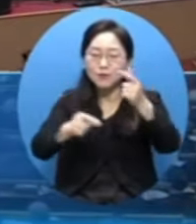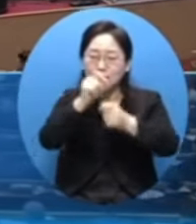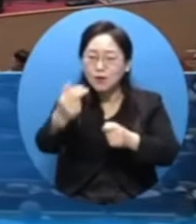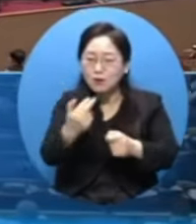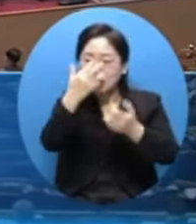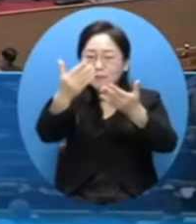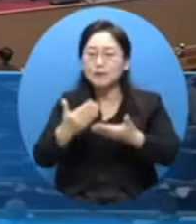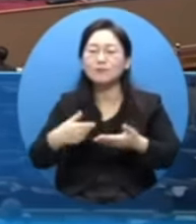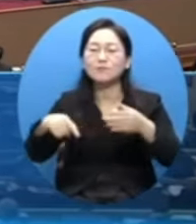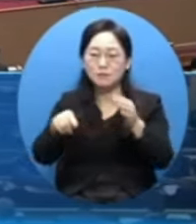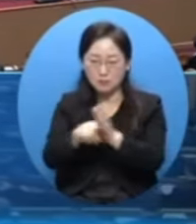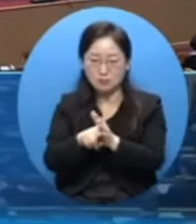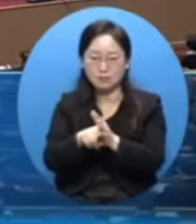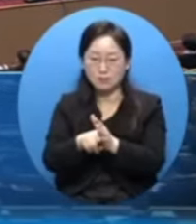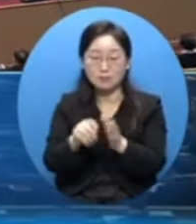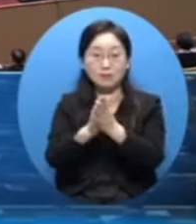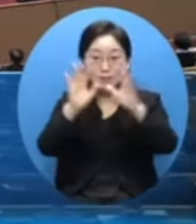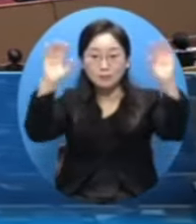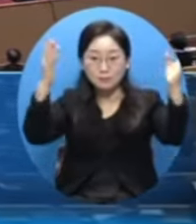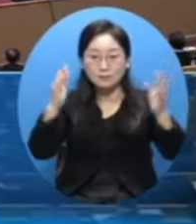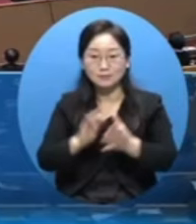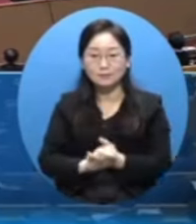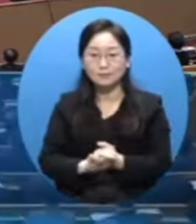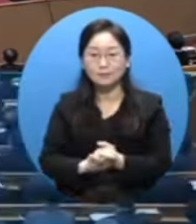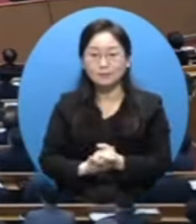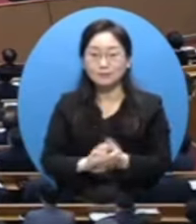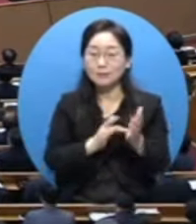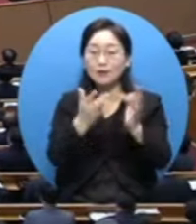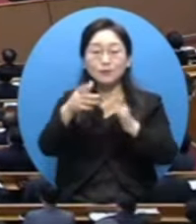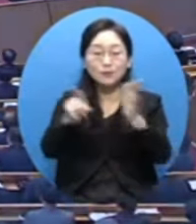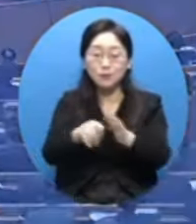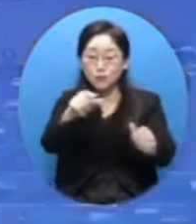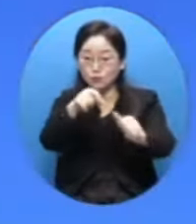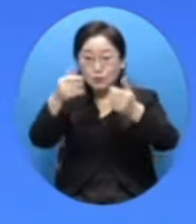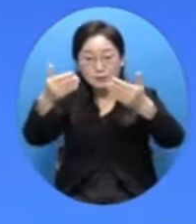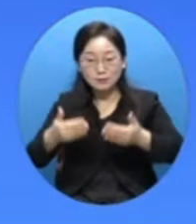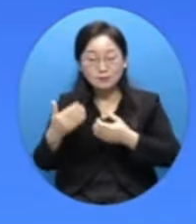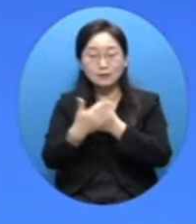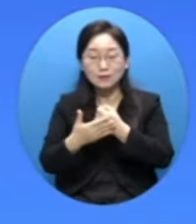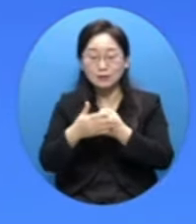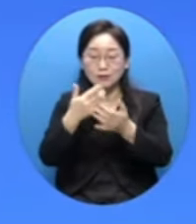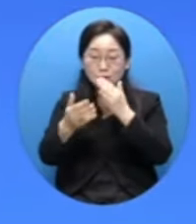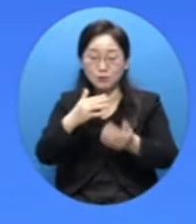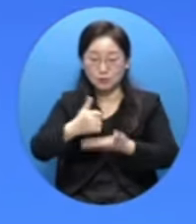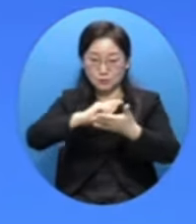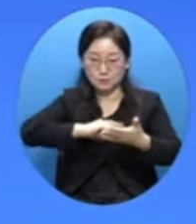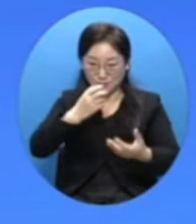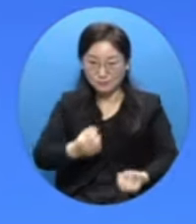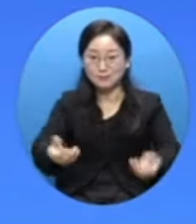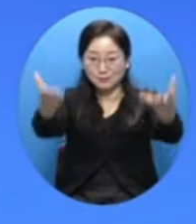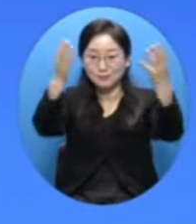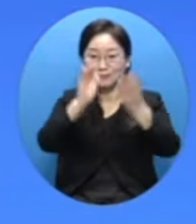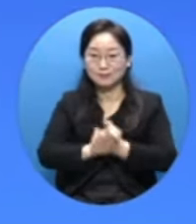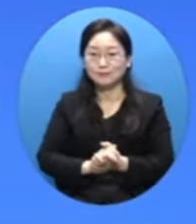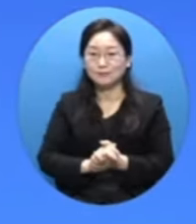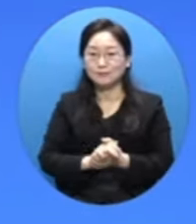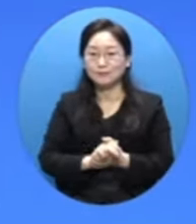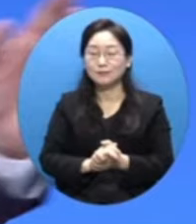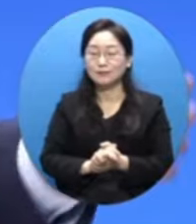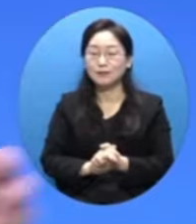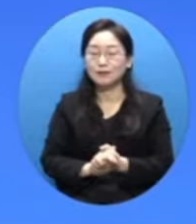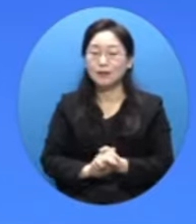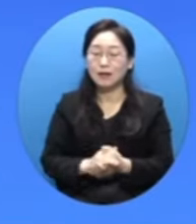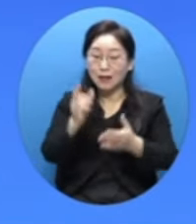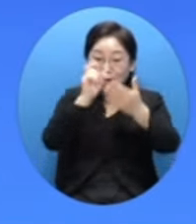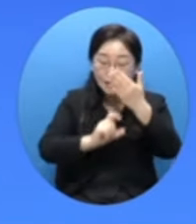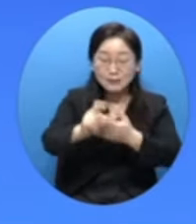하려 하심이라. 할렐루야. 예수를 믿고 구원의 은혜를 체험하는 여러분 모두가 되시기를 주님의 이름으로 축원합니다.